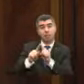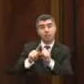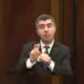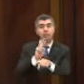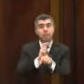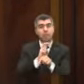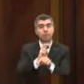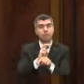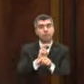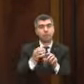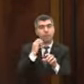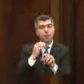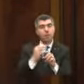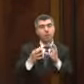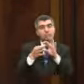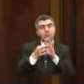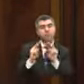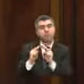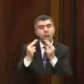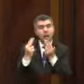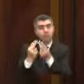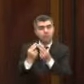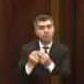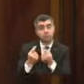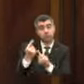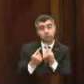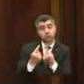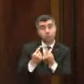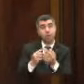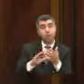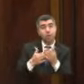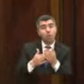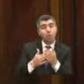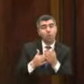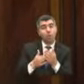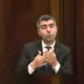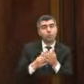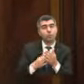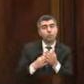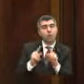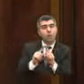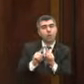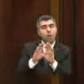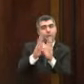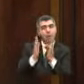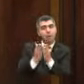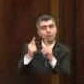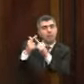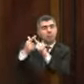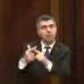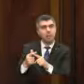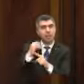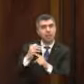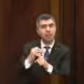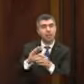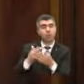الاستثمارية ومعالجة الوضعية الغير السليمة، أقول المالية العمومية، لأن المقاربة اللي كاينة في المالية